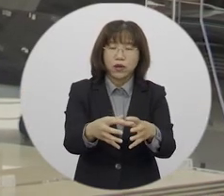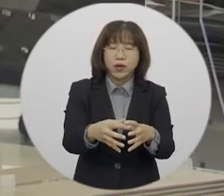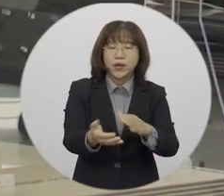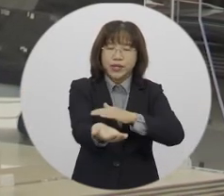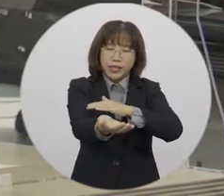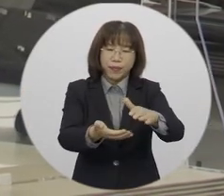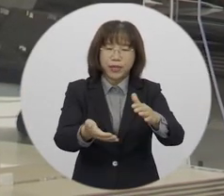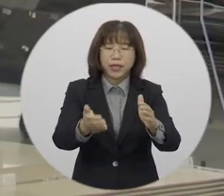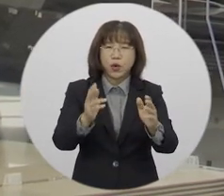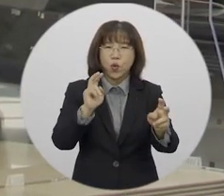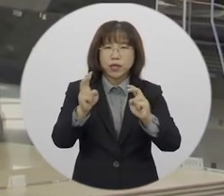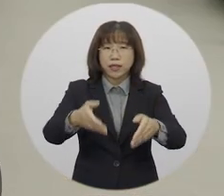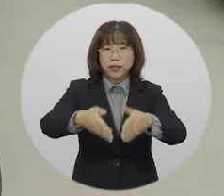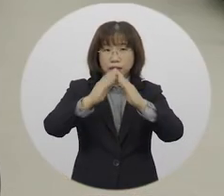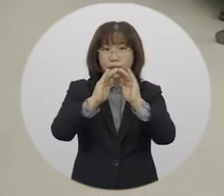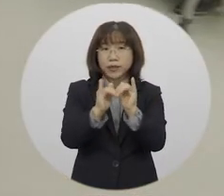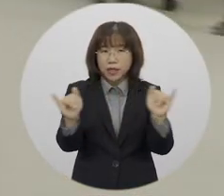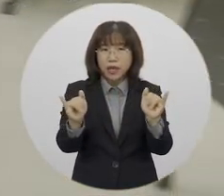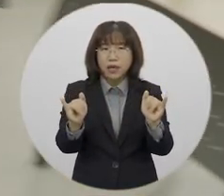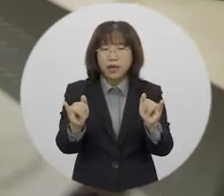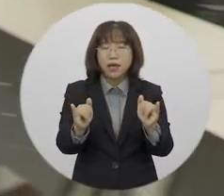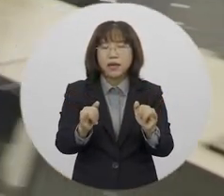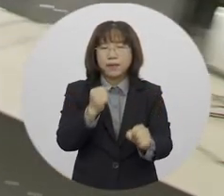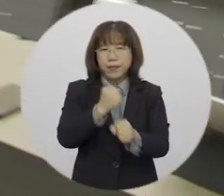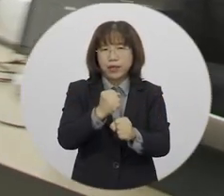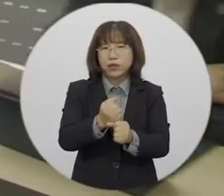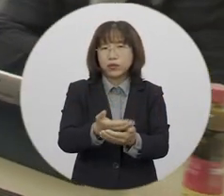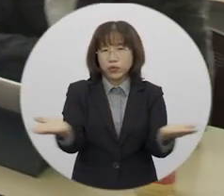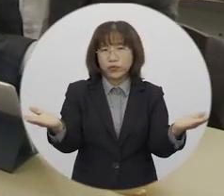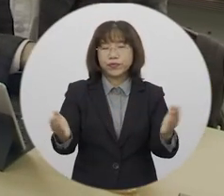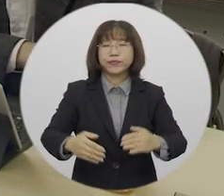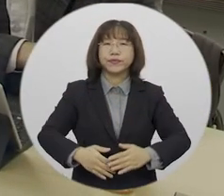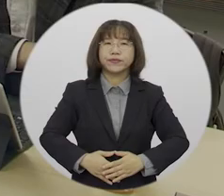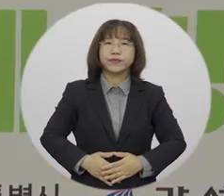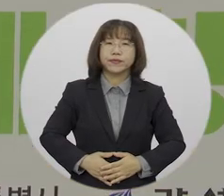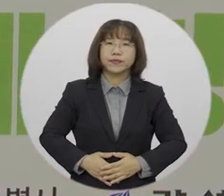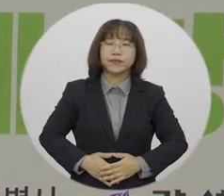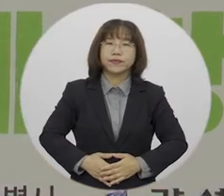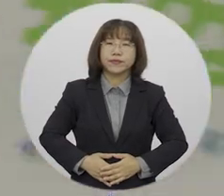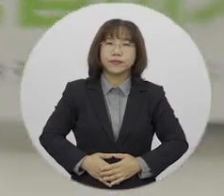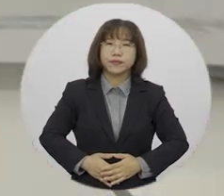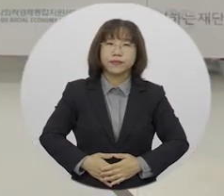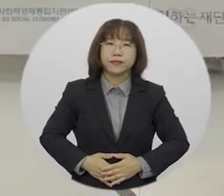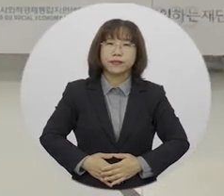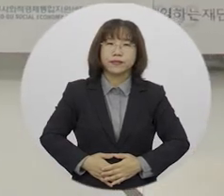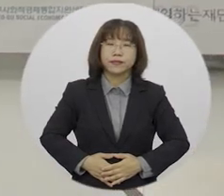심화 멘토링을 거쳐 총 26명의 예비 창업자가 배출됐습니다.